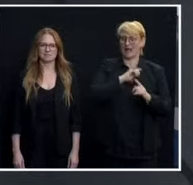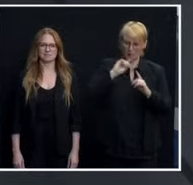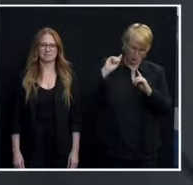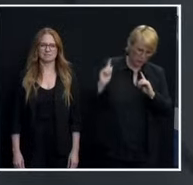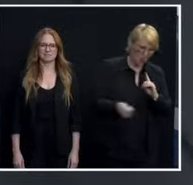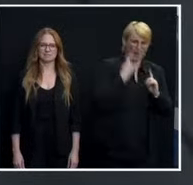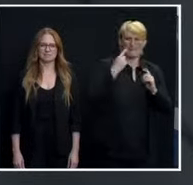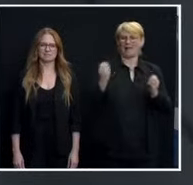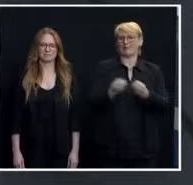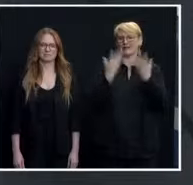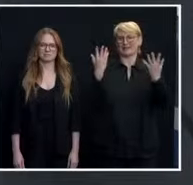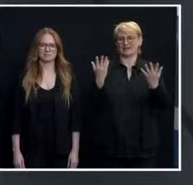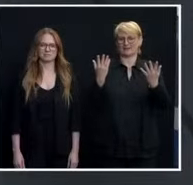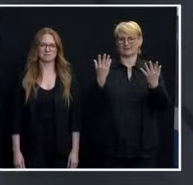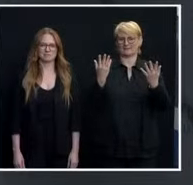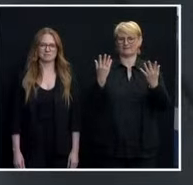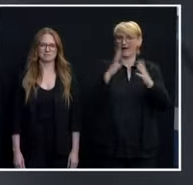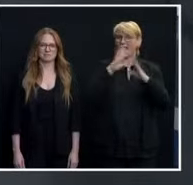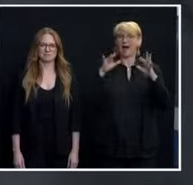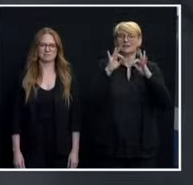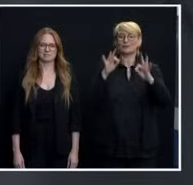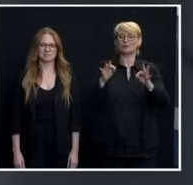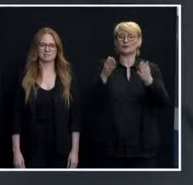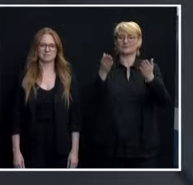widerfahren wird, alles Gute.